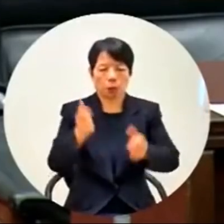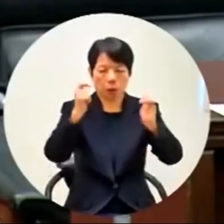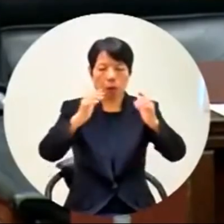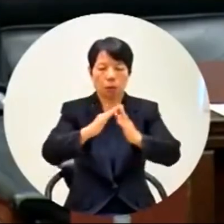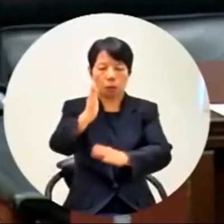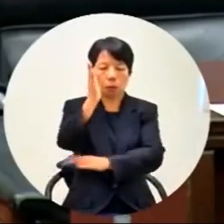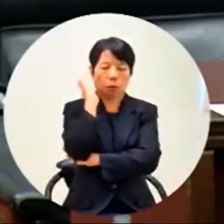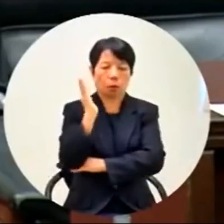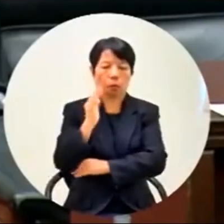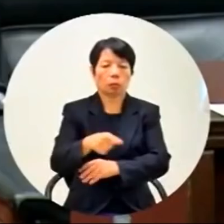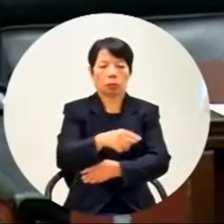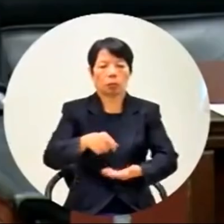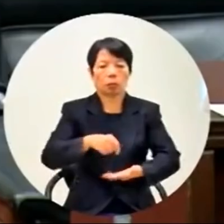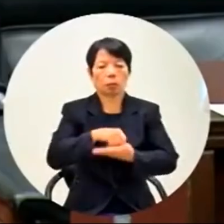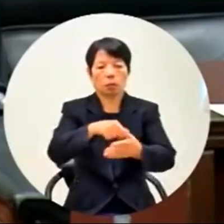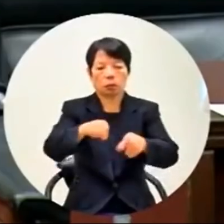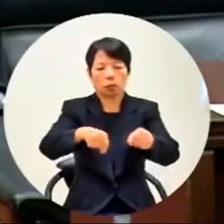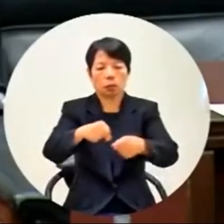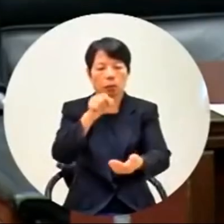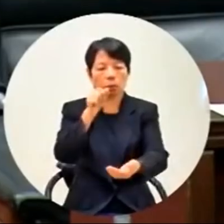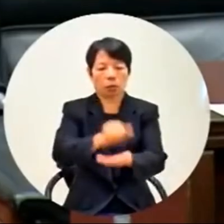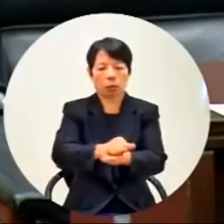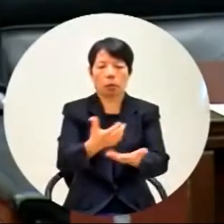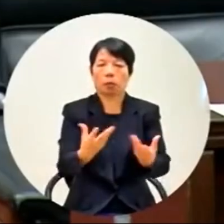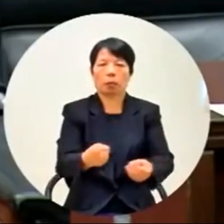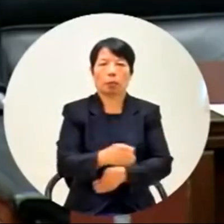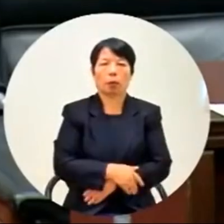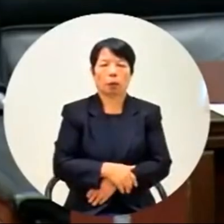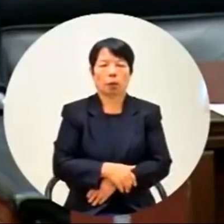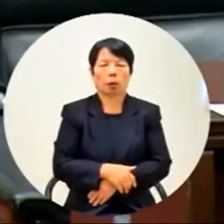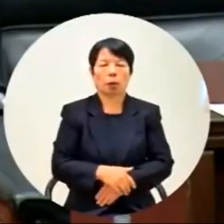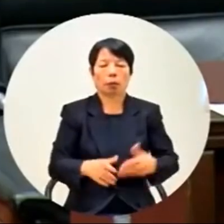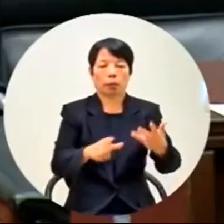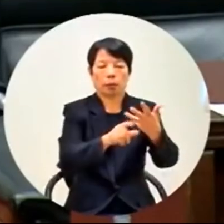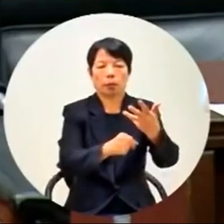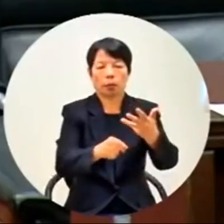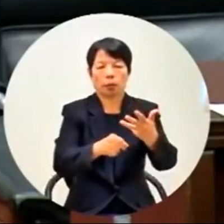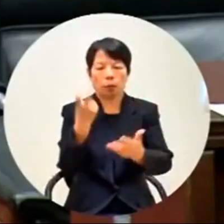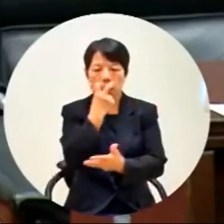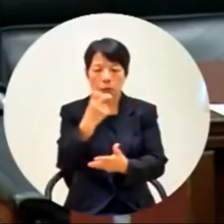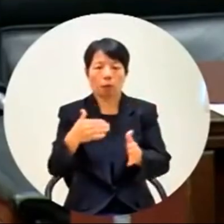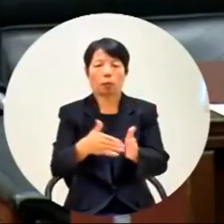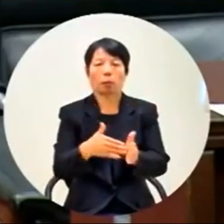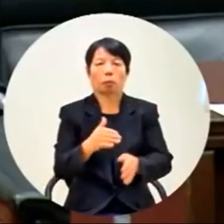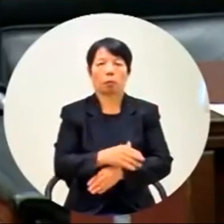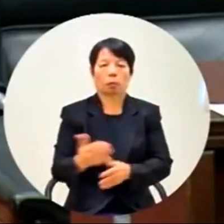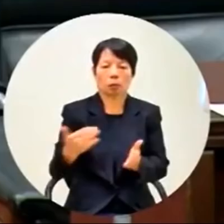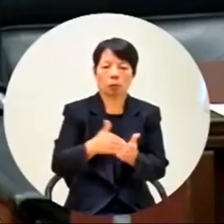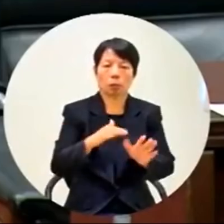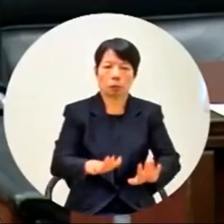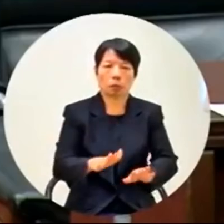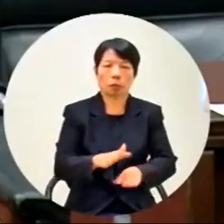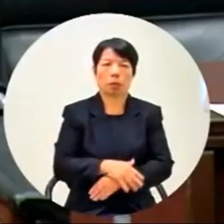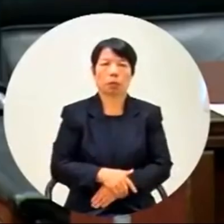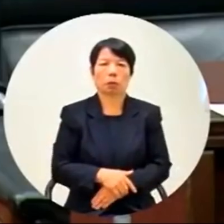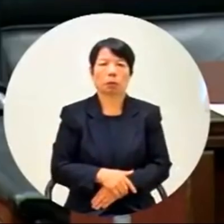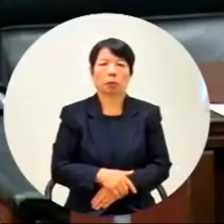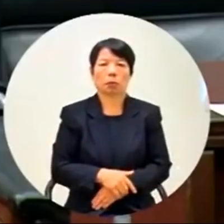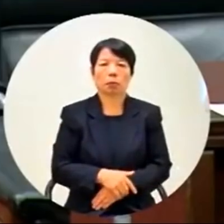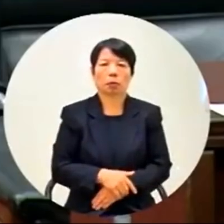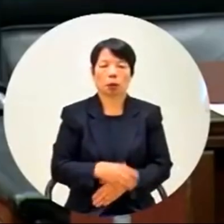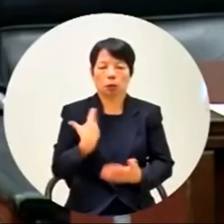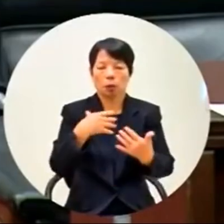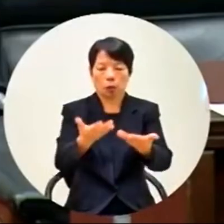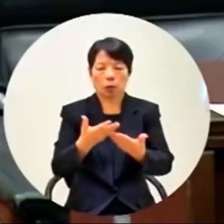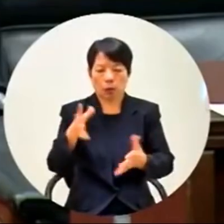有提。今年八月办的会刊，到现在我要不到半个